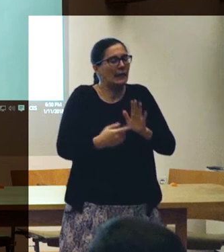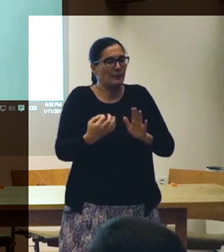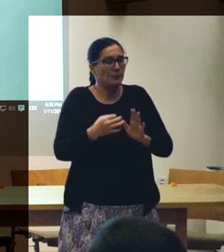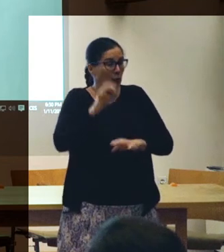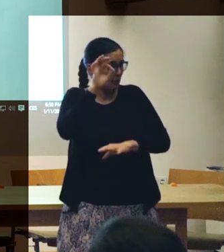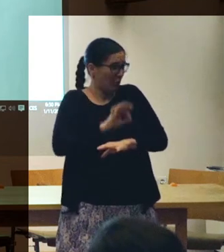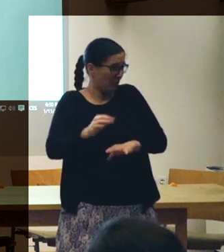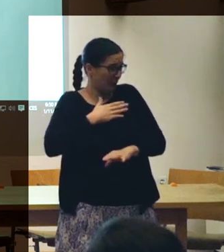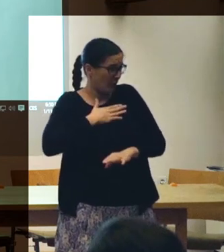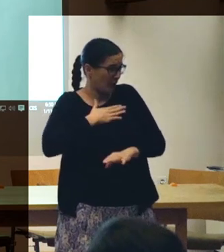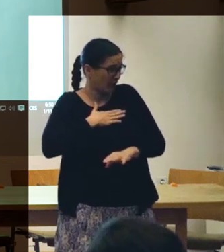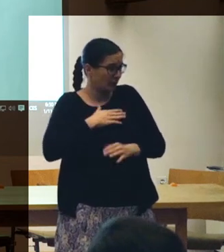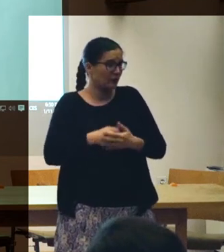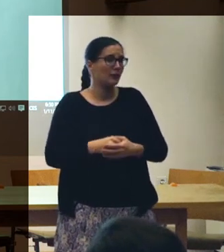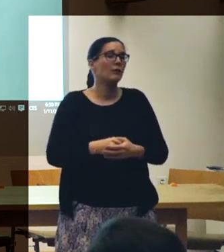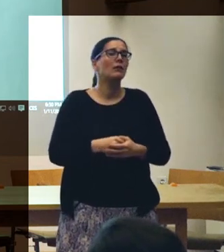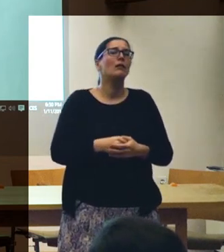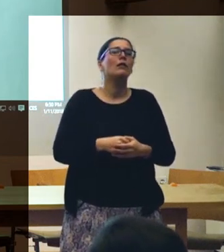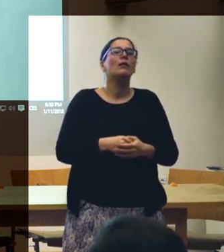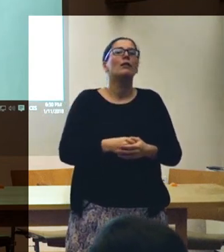ktorý sme robili na začiatku